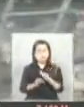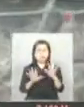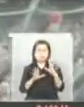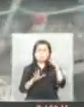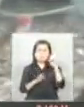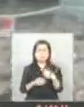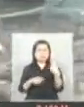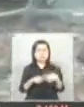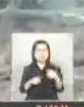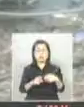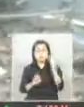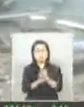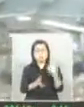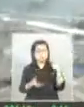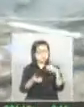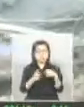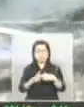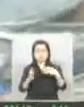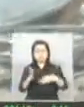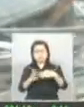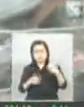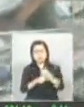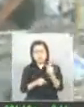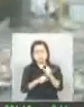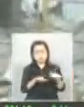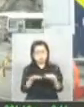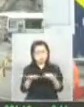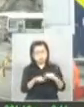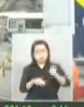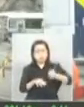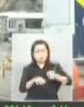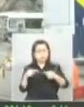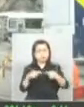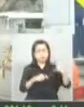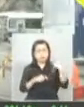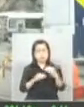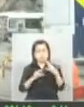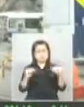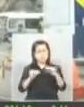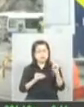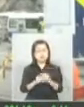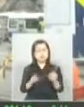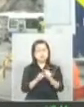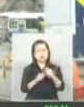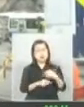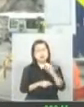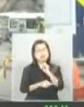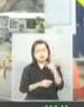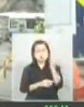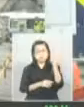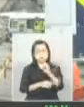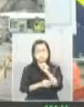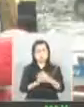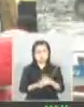าหน้าที่ต้องพบอุปสรรคในการทำงานทั้งแรงสั่นสะเทือน aftershock ที่เกิดขึ้นต่อเนื่องรวมทั้งพยากรณ์อากาศที่ระบุว่าจ